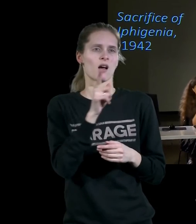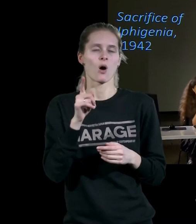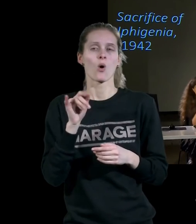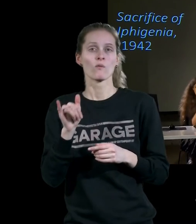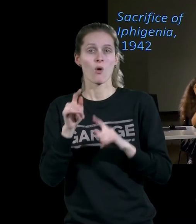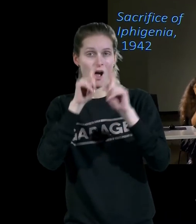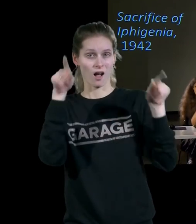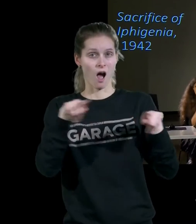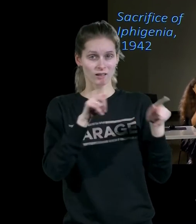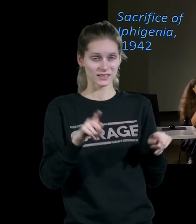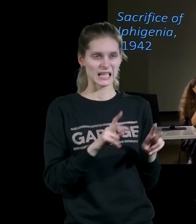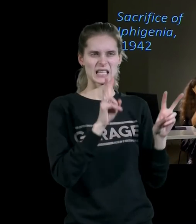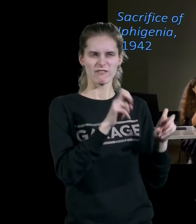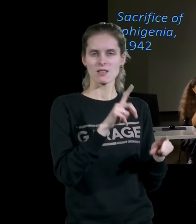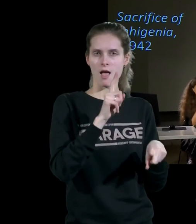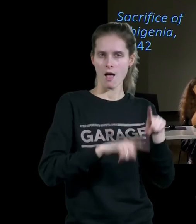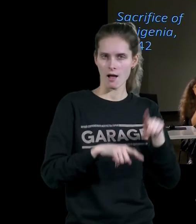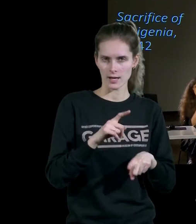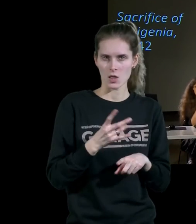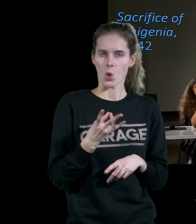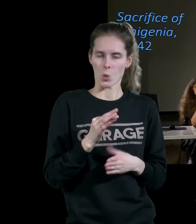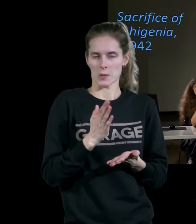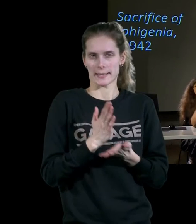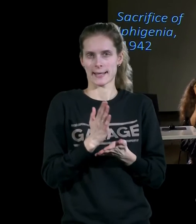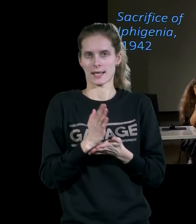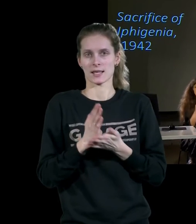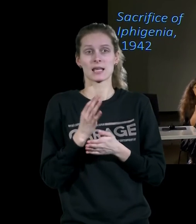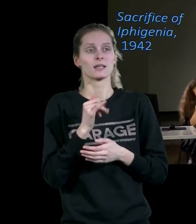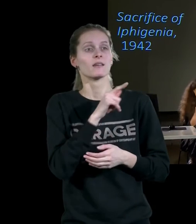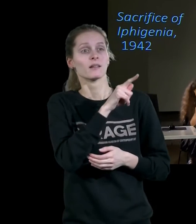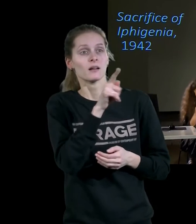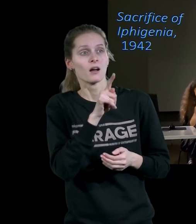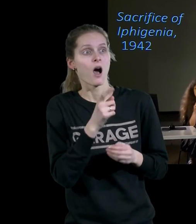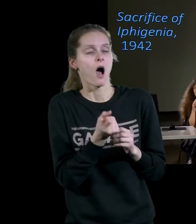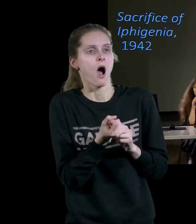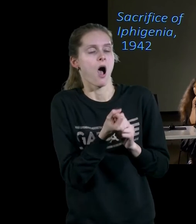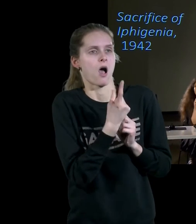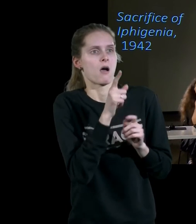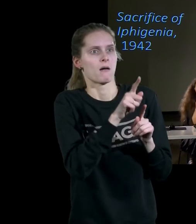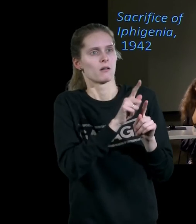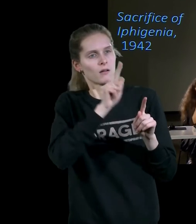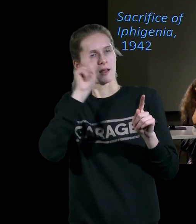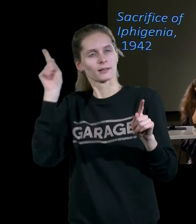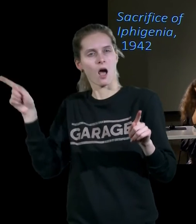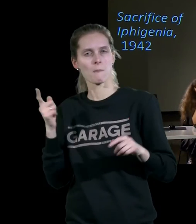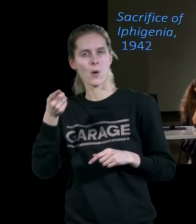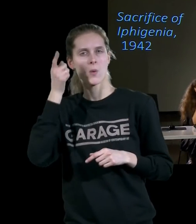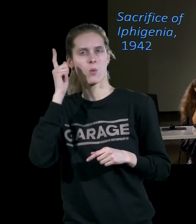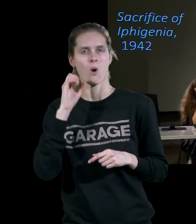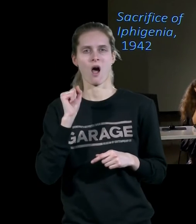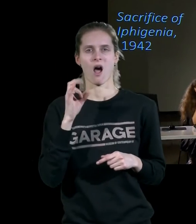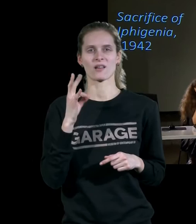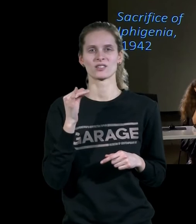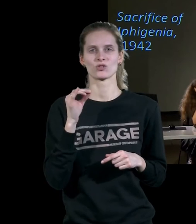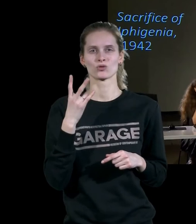часто бывает у Ротко, опять-таки присутствуют античные отсылки к античным мифам, жертвоприношение Ифигении.